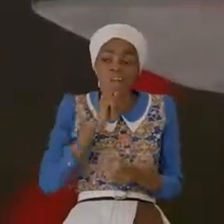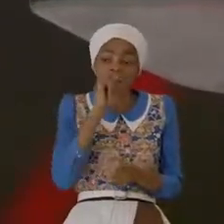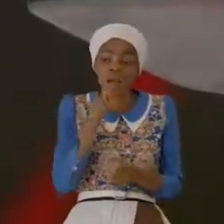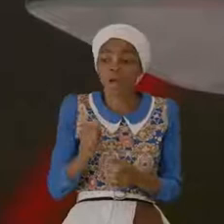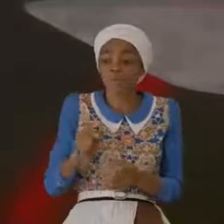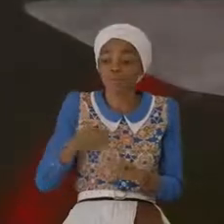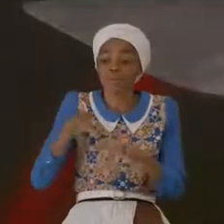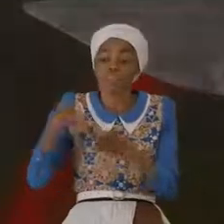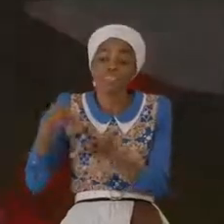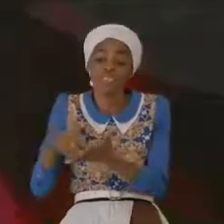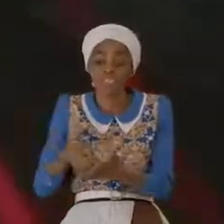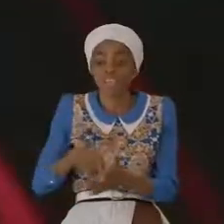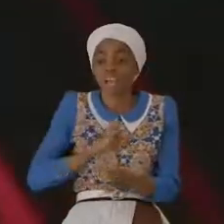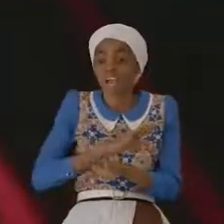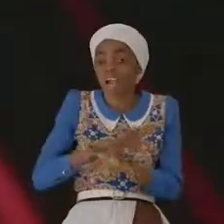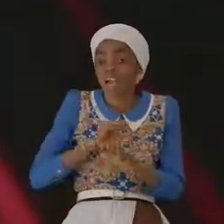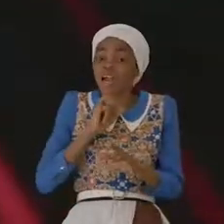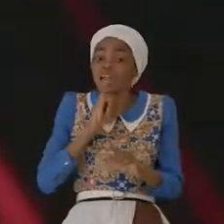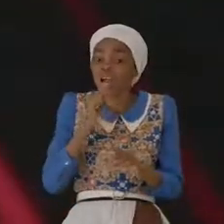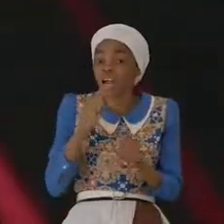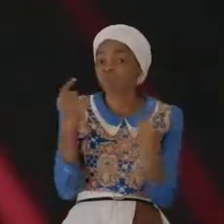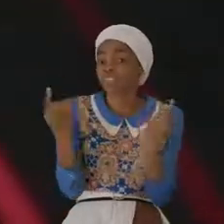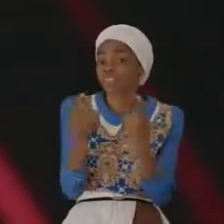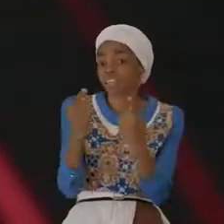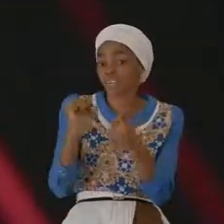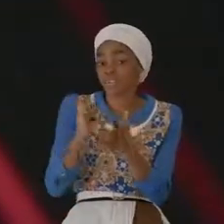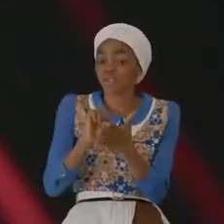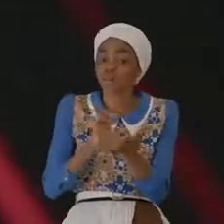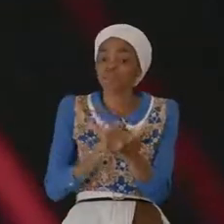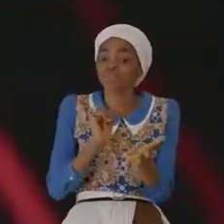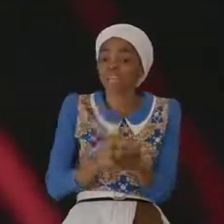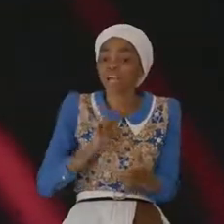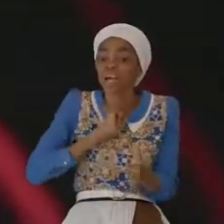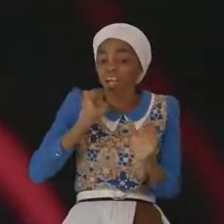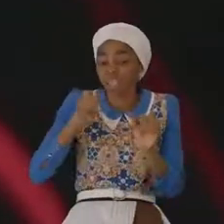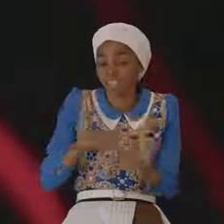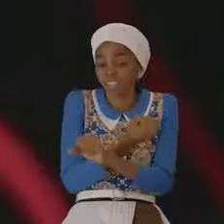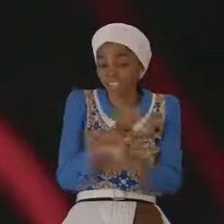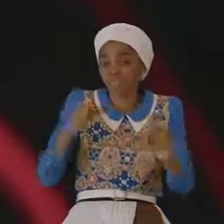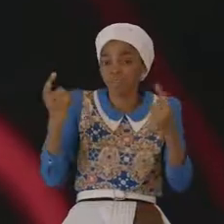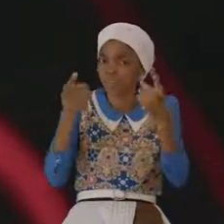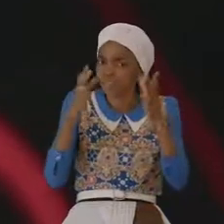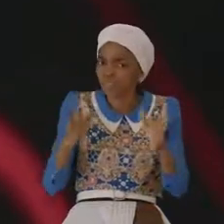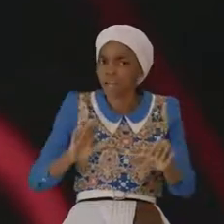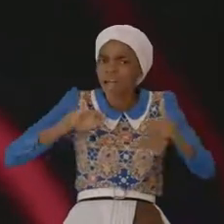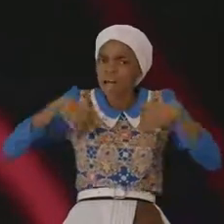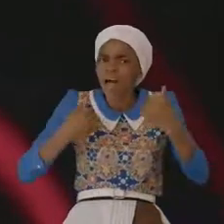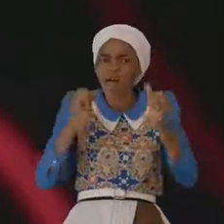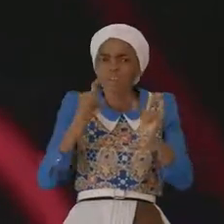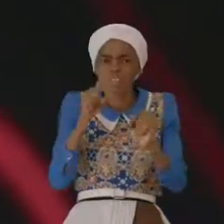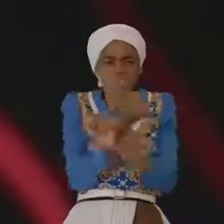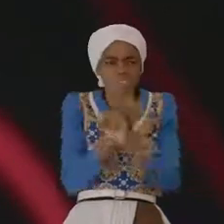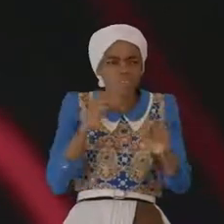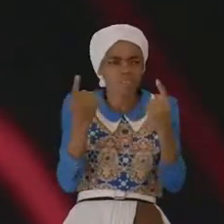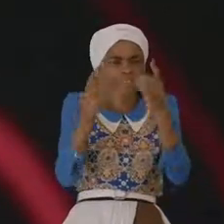C'est comme je n'ai pas le péché, mais je pêche avec eux afin de sauver le pécheur. Comment tu peux sauver le pécheur